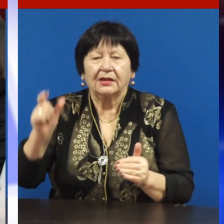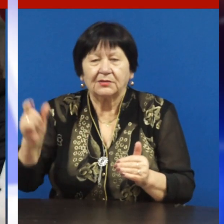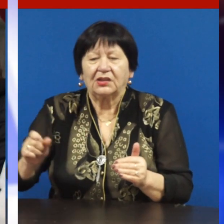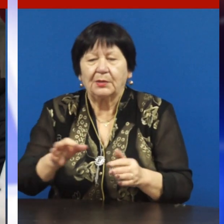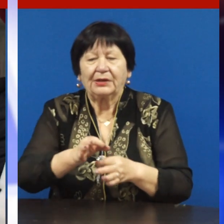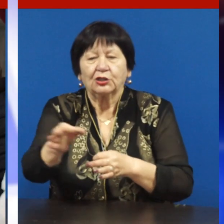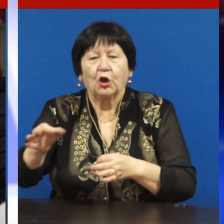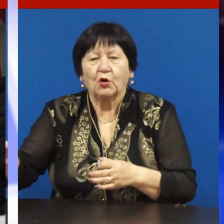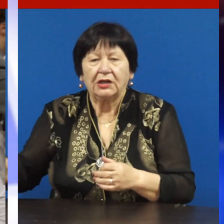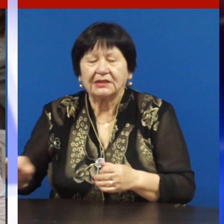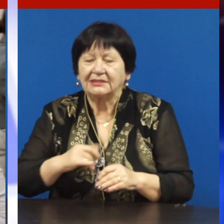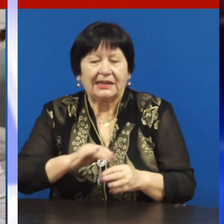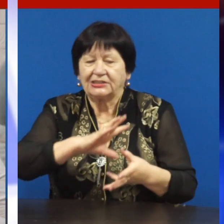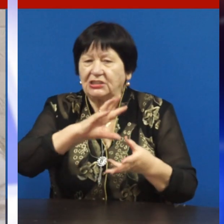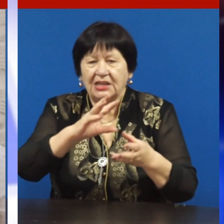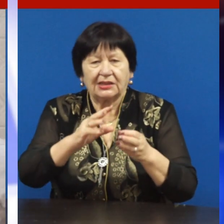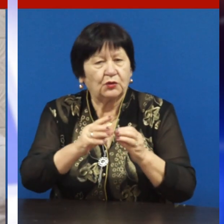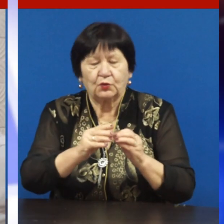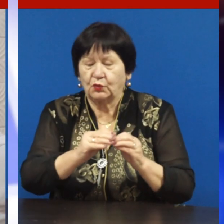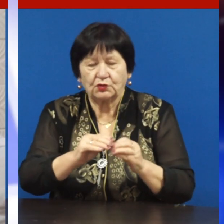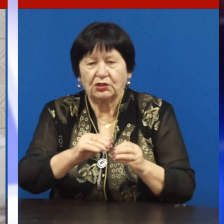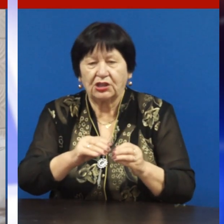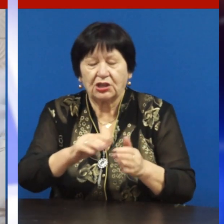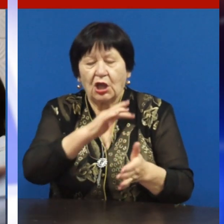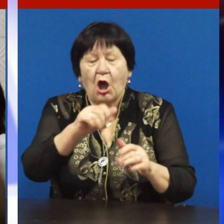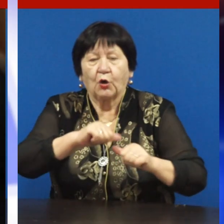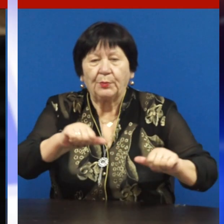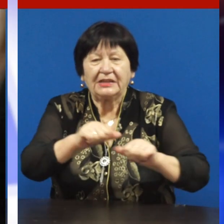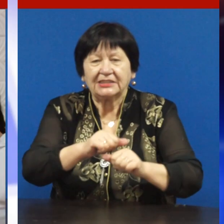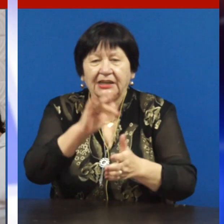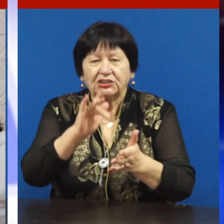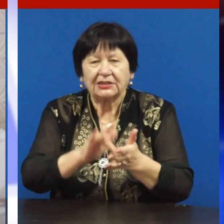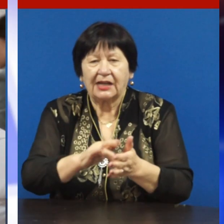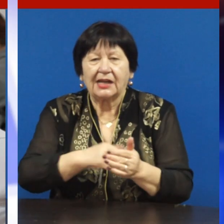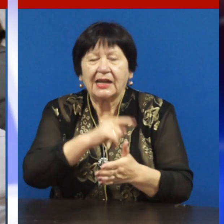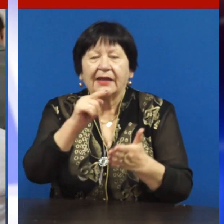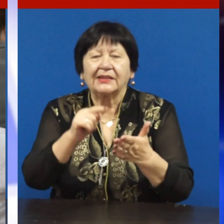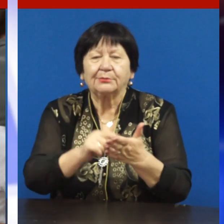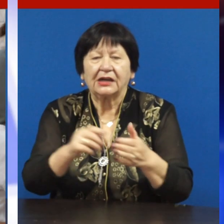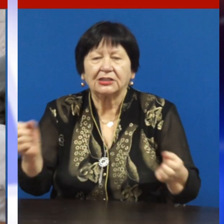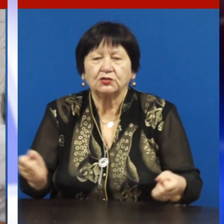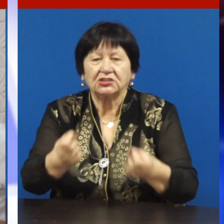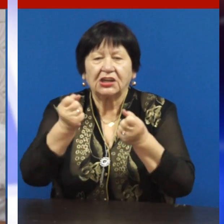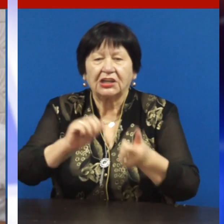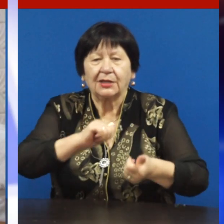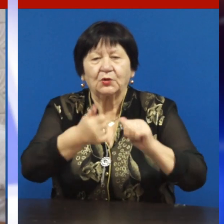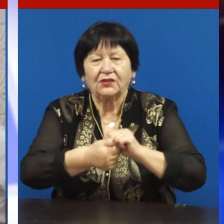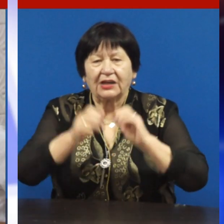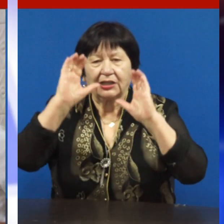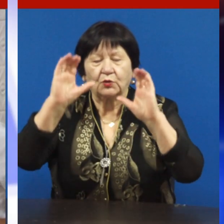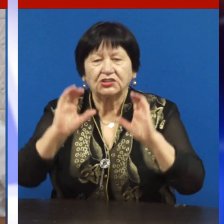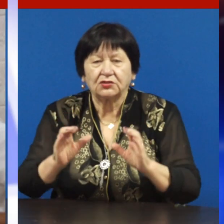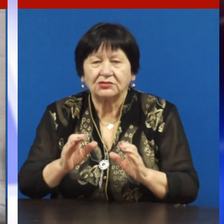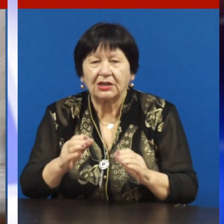cimișlia nu sunt făcute publice de comisia electorală centrală la întrebarea susțineți modificarea Constituției în